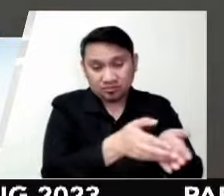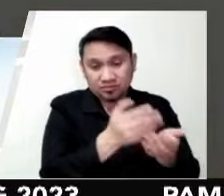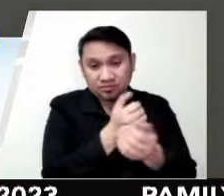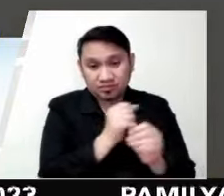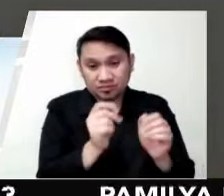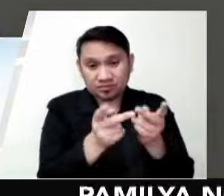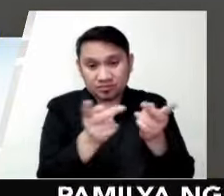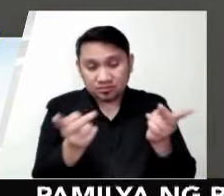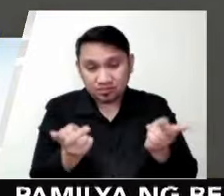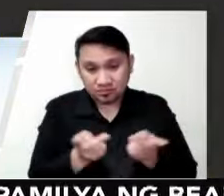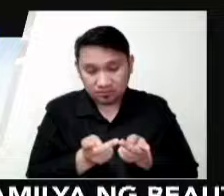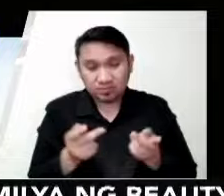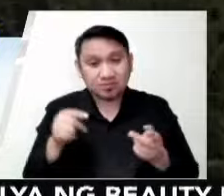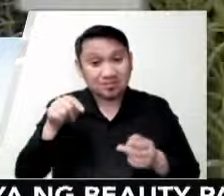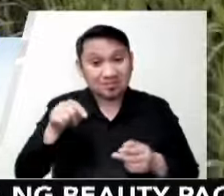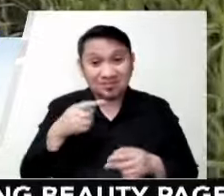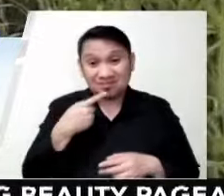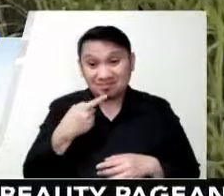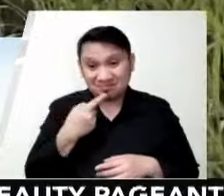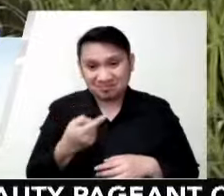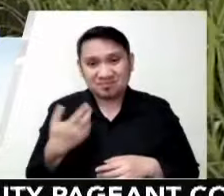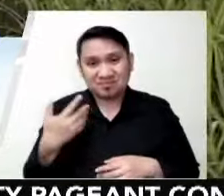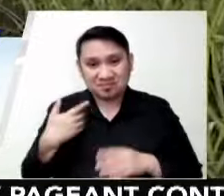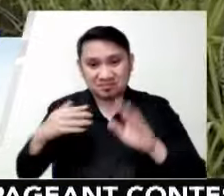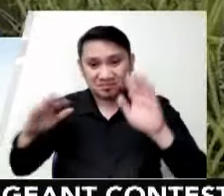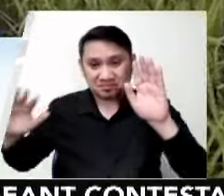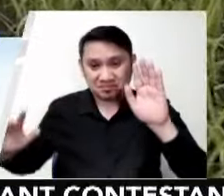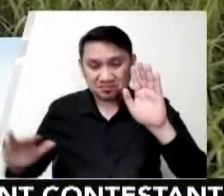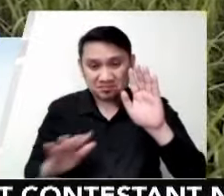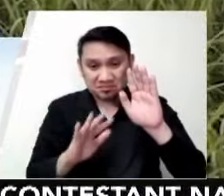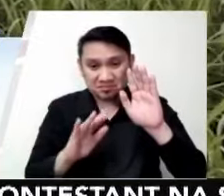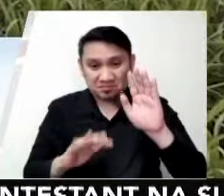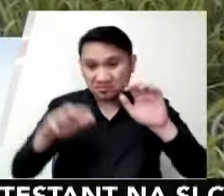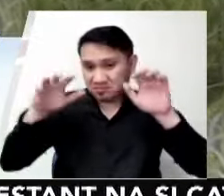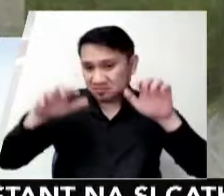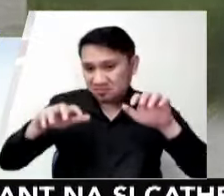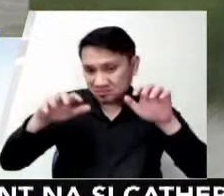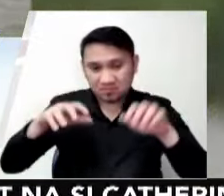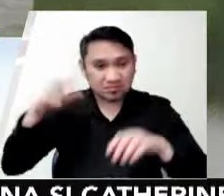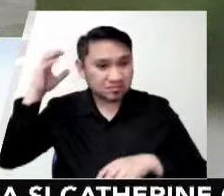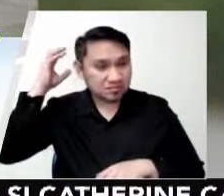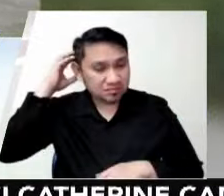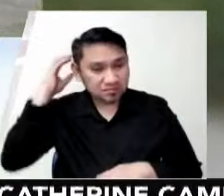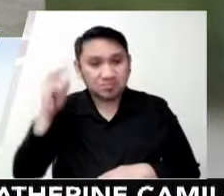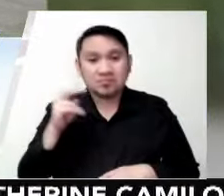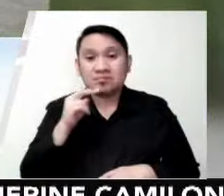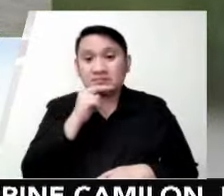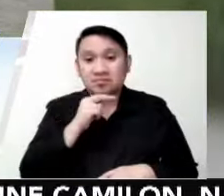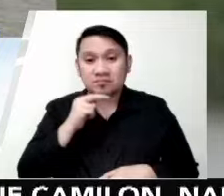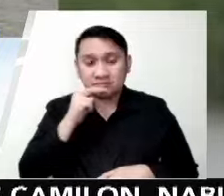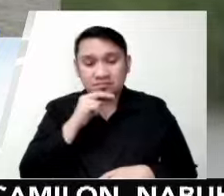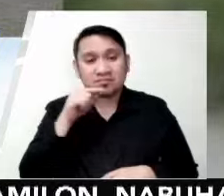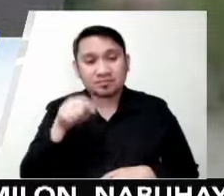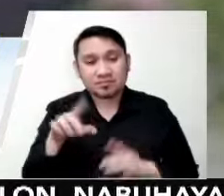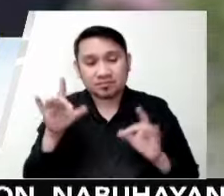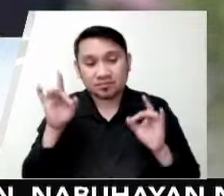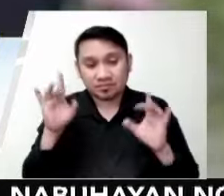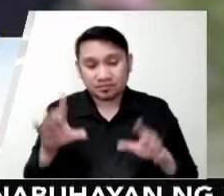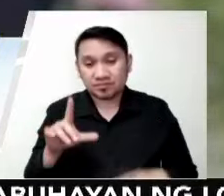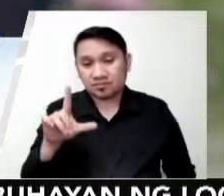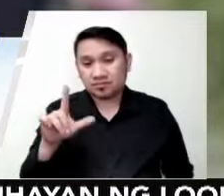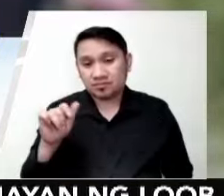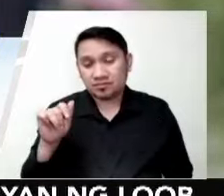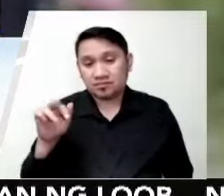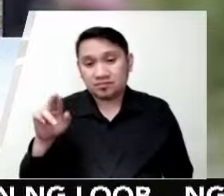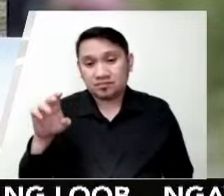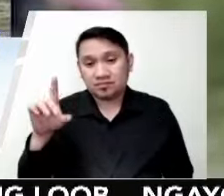mindanao nitong mga nakalipas na araw sa Negros Occidental naman isinailalim na sa state of calamity ang lacarlota City pati ang mga